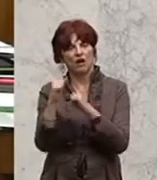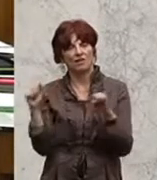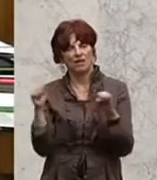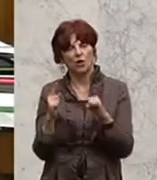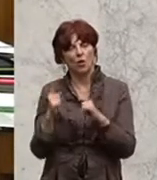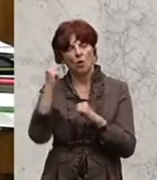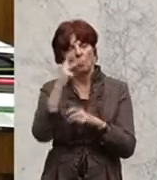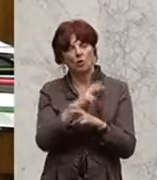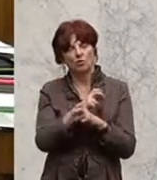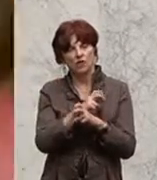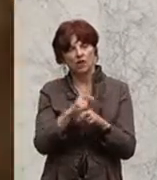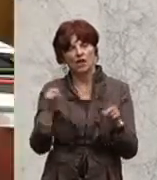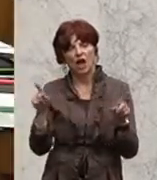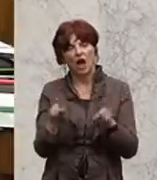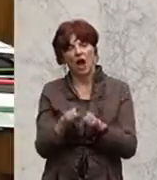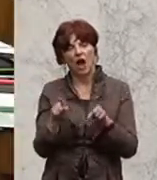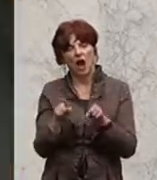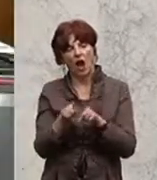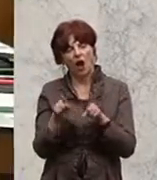auch Landesrat,